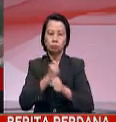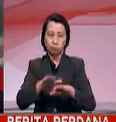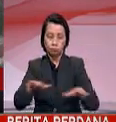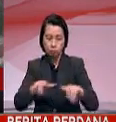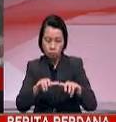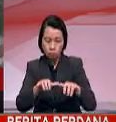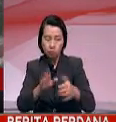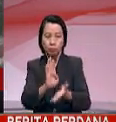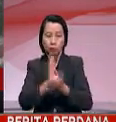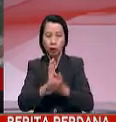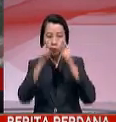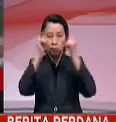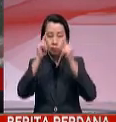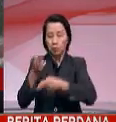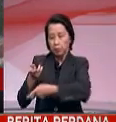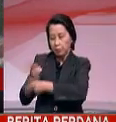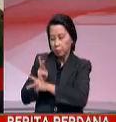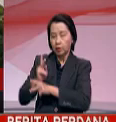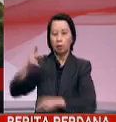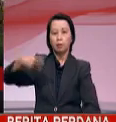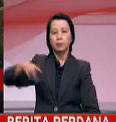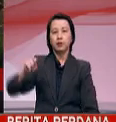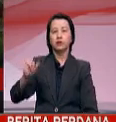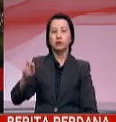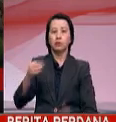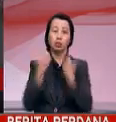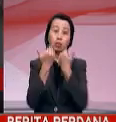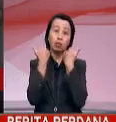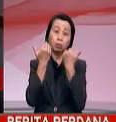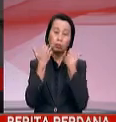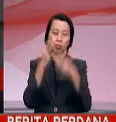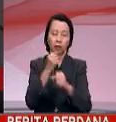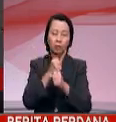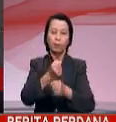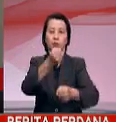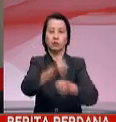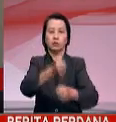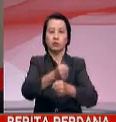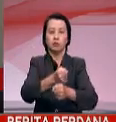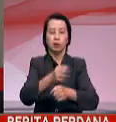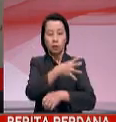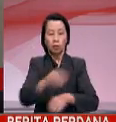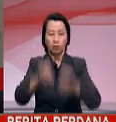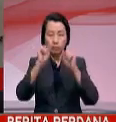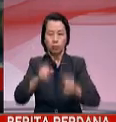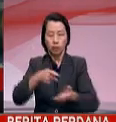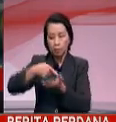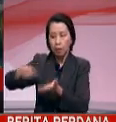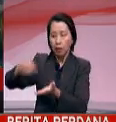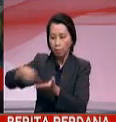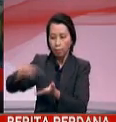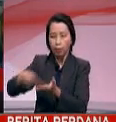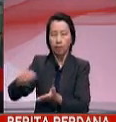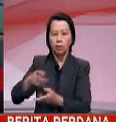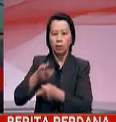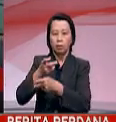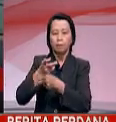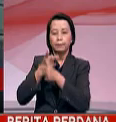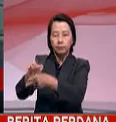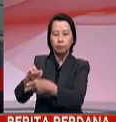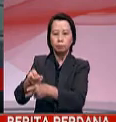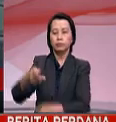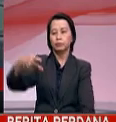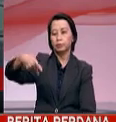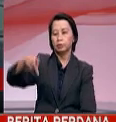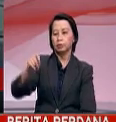bertujuan membantu graduan peminjam PTPTN yang menganggur mendapatkan pekerjaan sekaligus dapat membayar balik pinjaman PTPTN